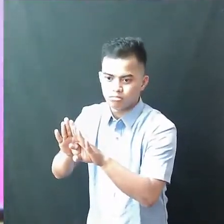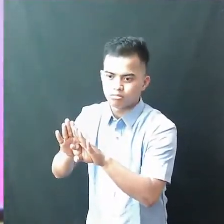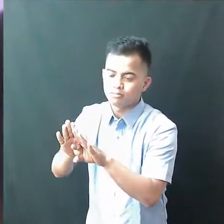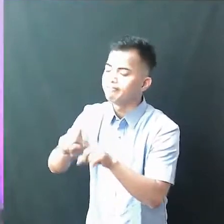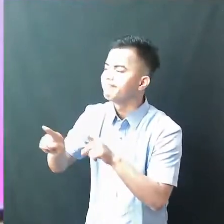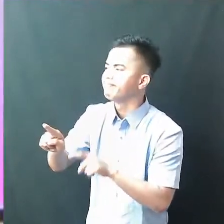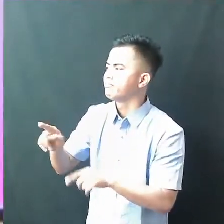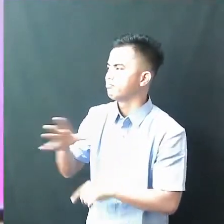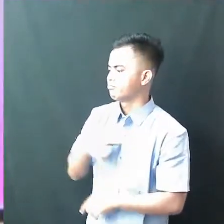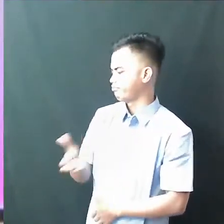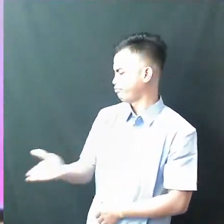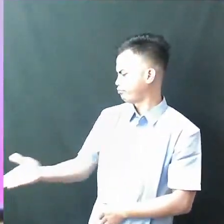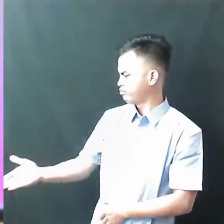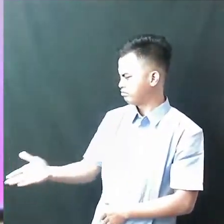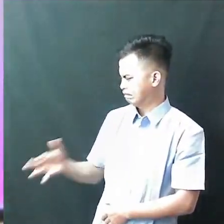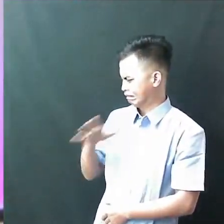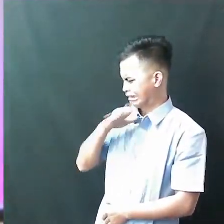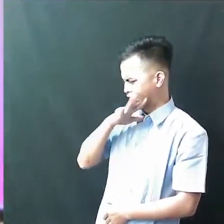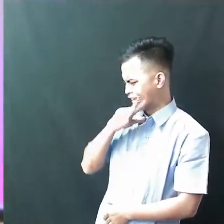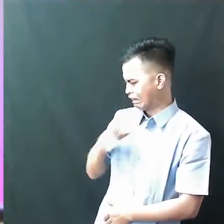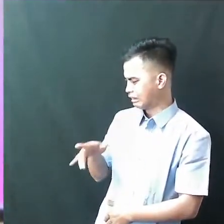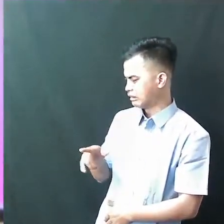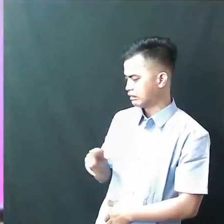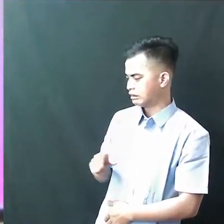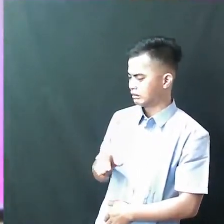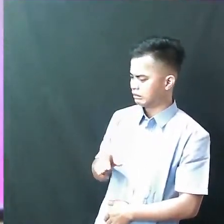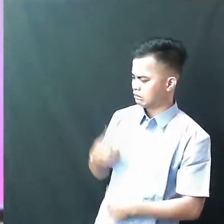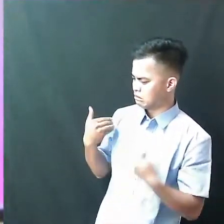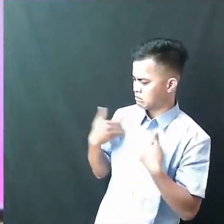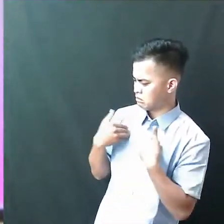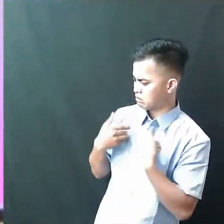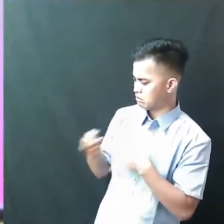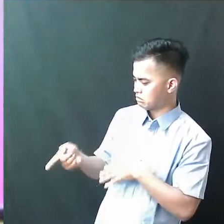ka maghigda sa luyo, kuyog sa mga hayop.